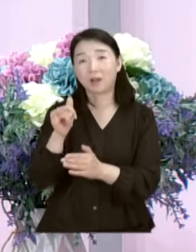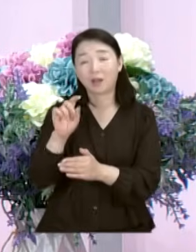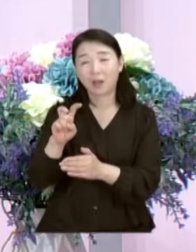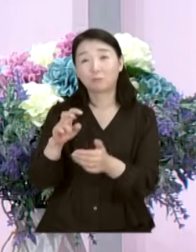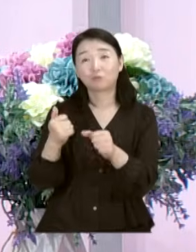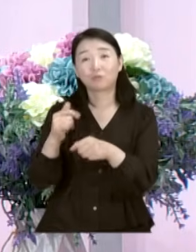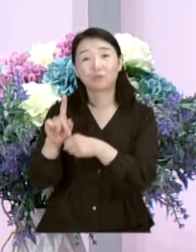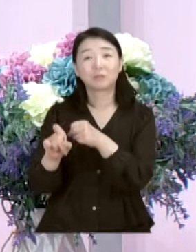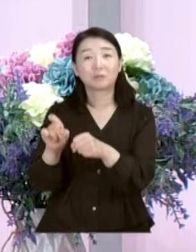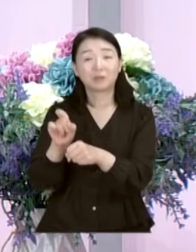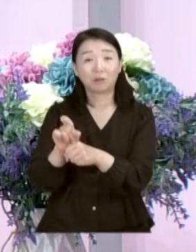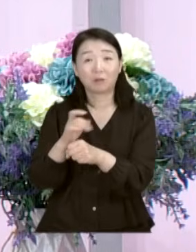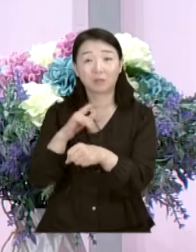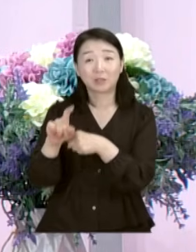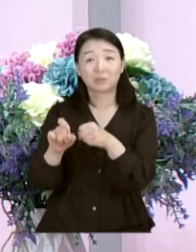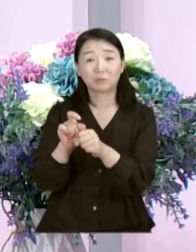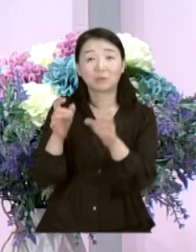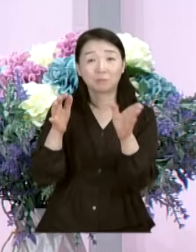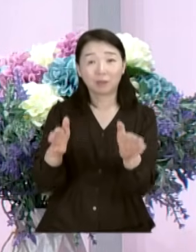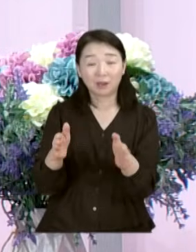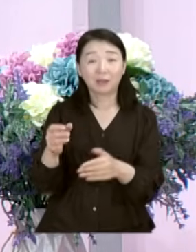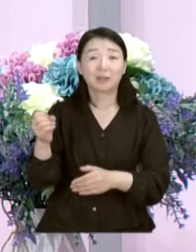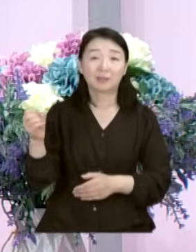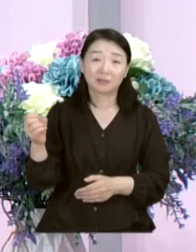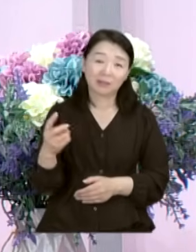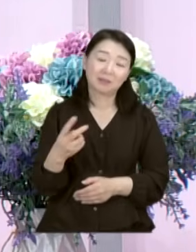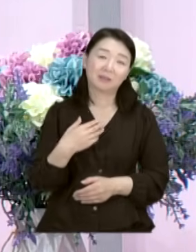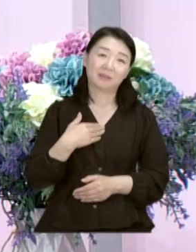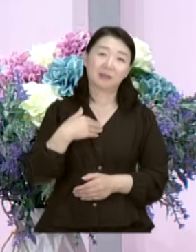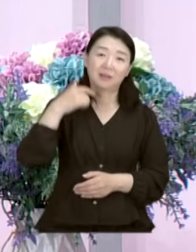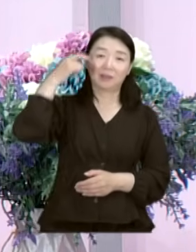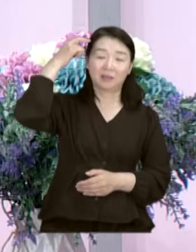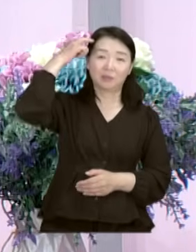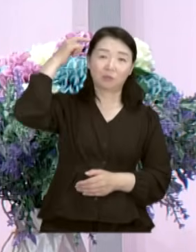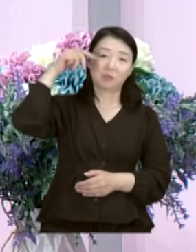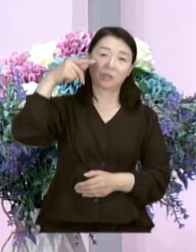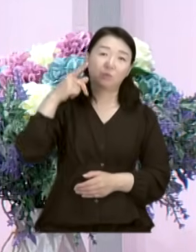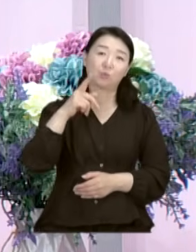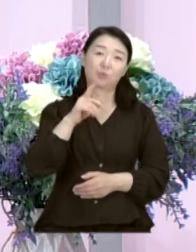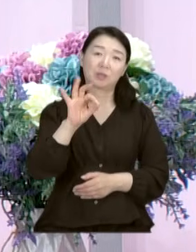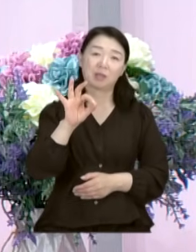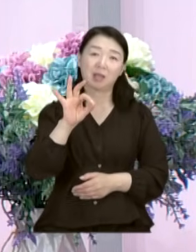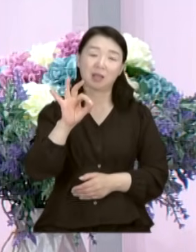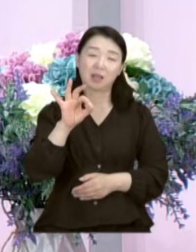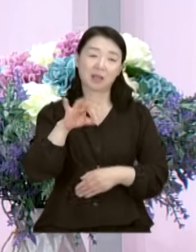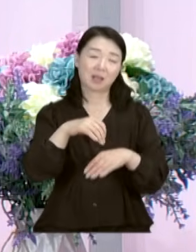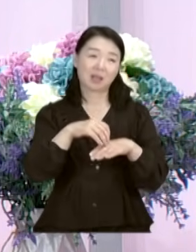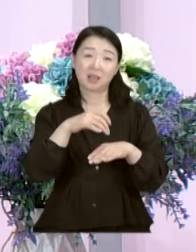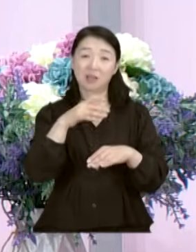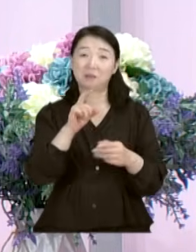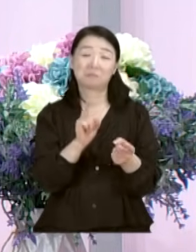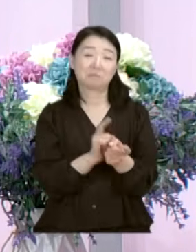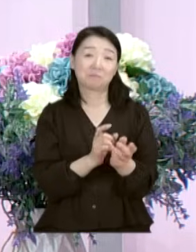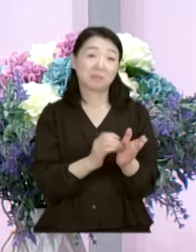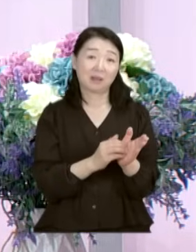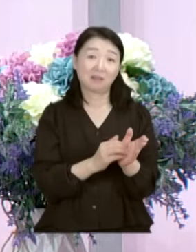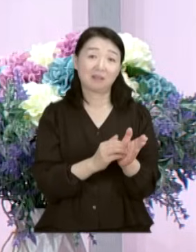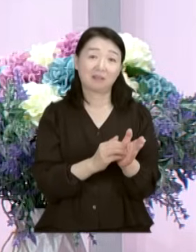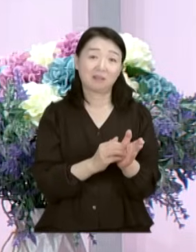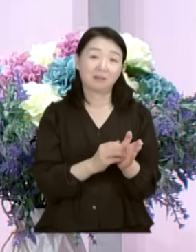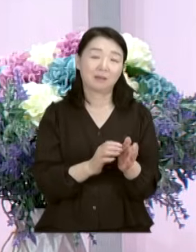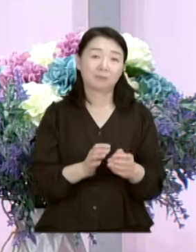11년 됐는데 제가 11년 만에 또 이제 뇌종양이라는 너무 큰 단어를